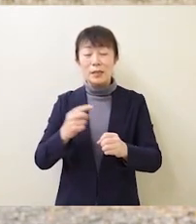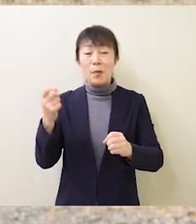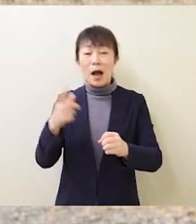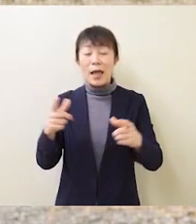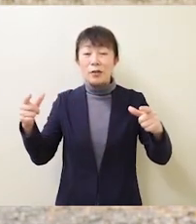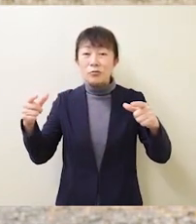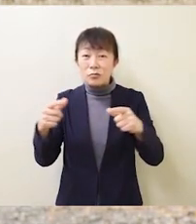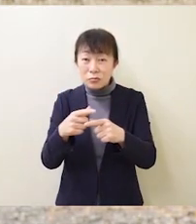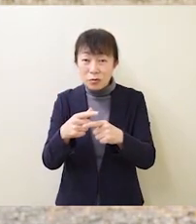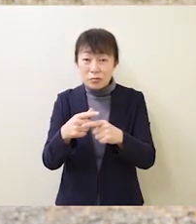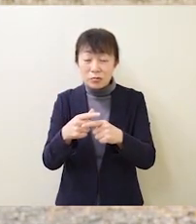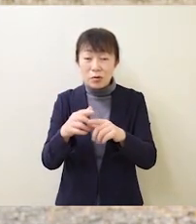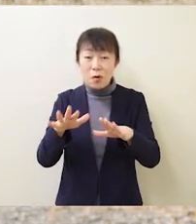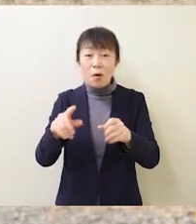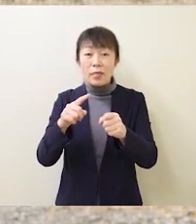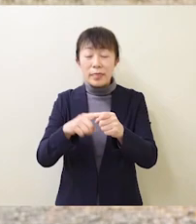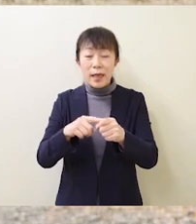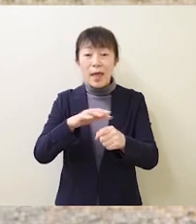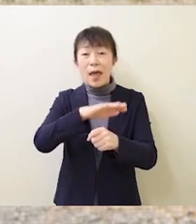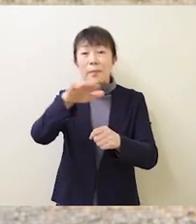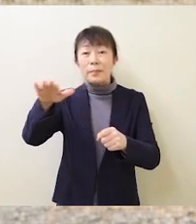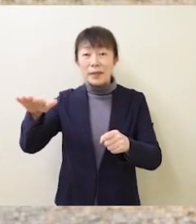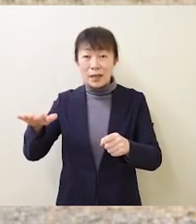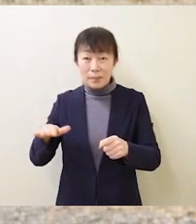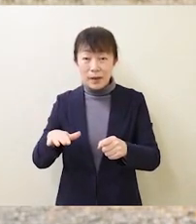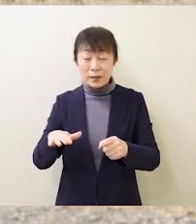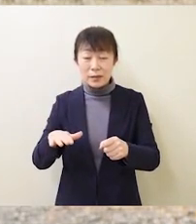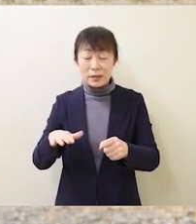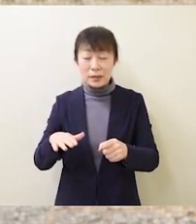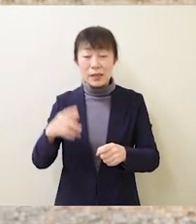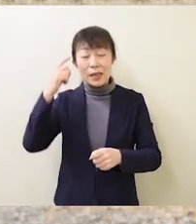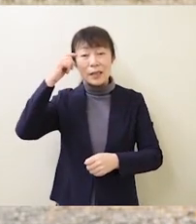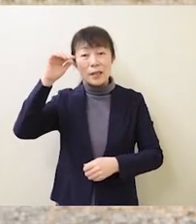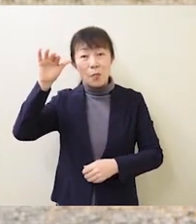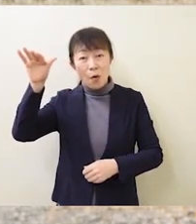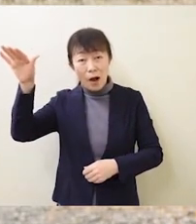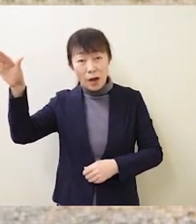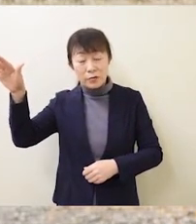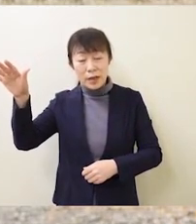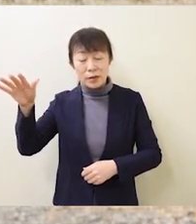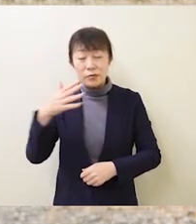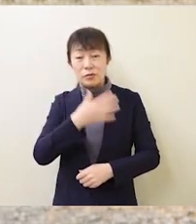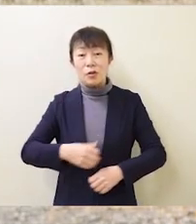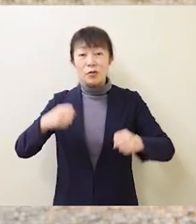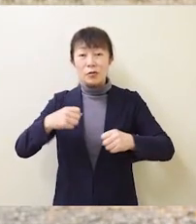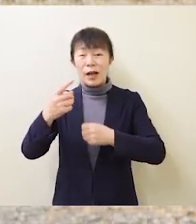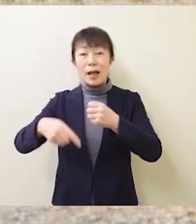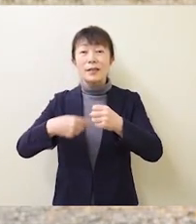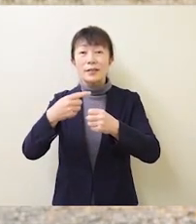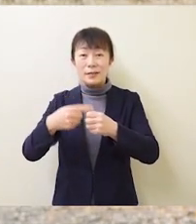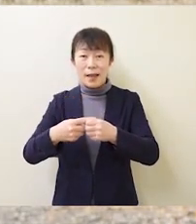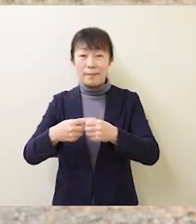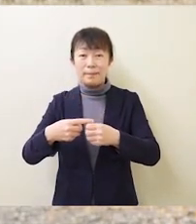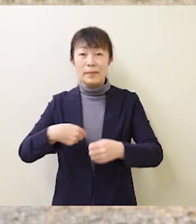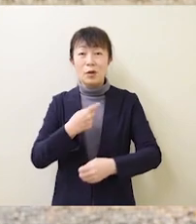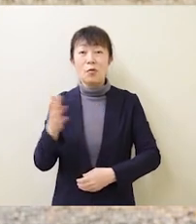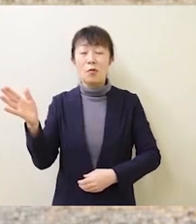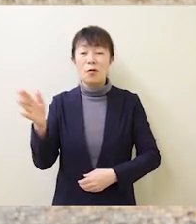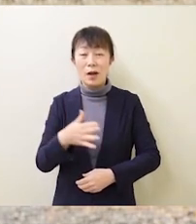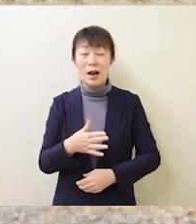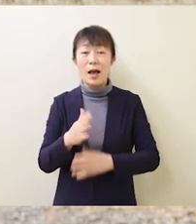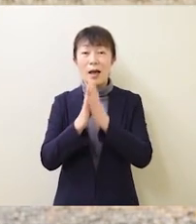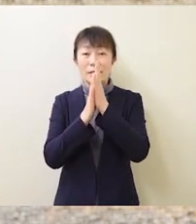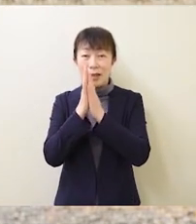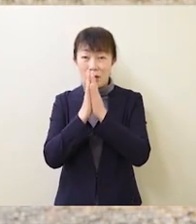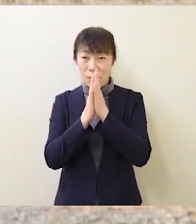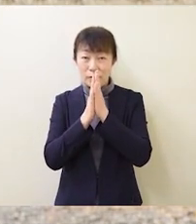早く収束し、本年が皆様にとりまして希望あふれる健やかな一年となりますよう心からご